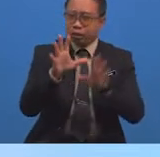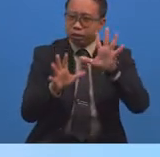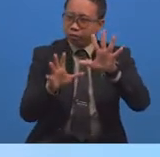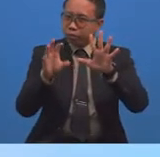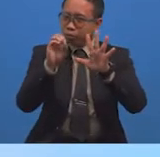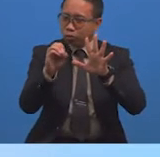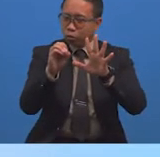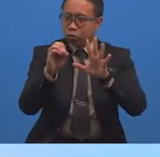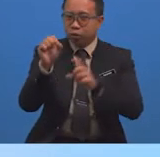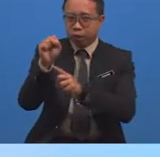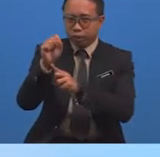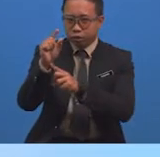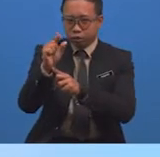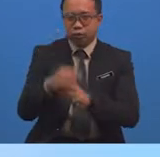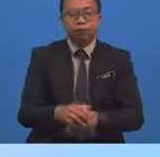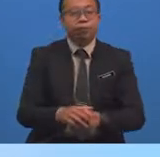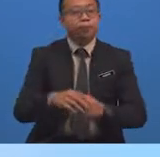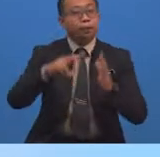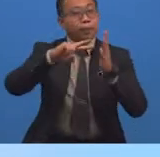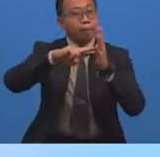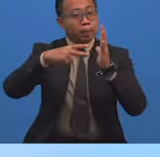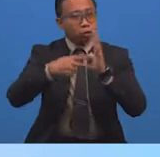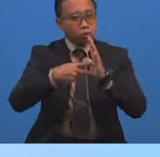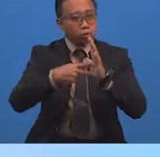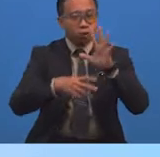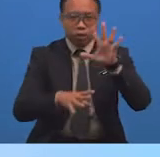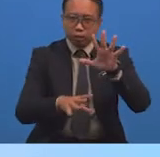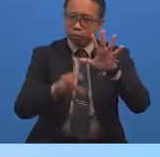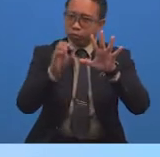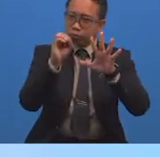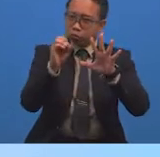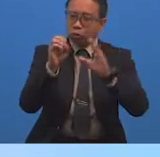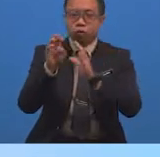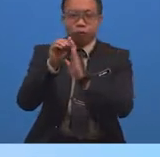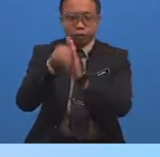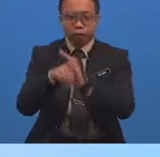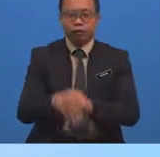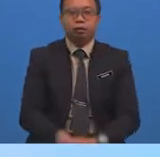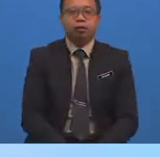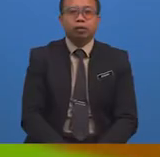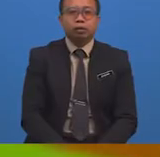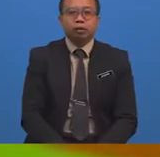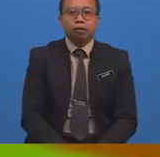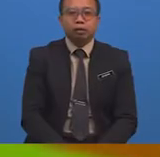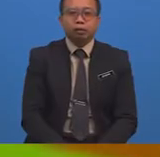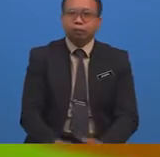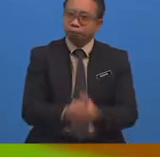50 saangkatan bermakna 50 milik